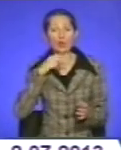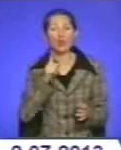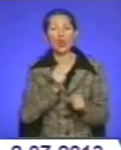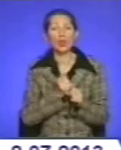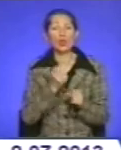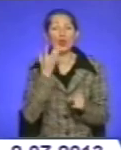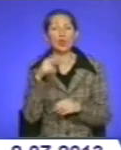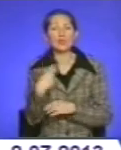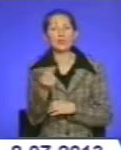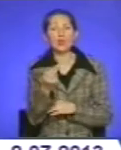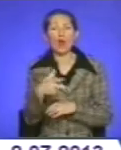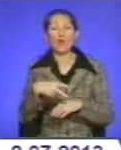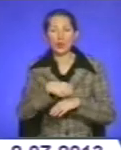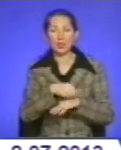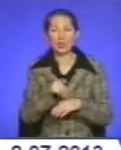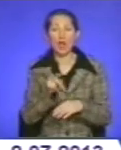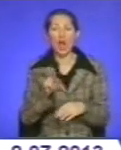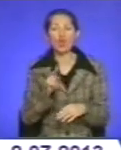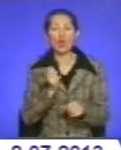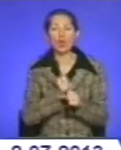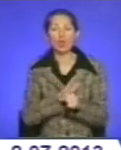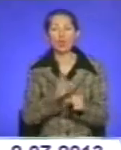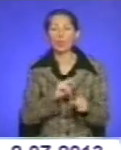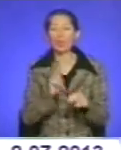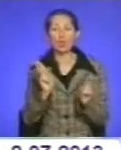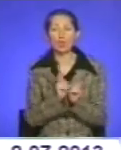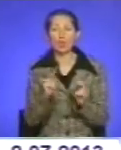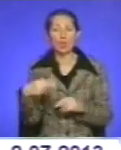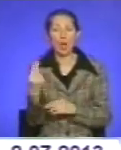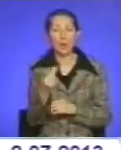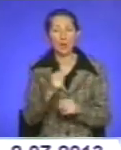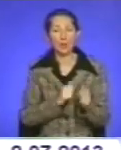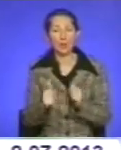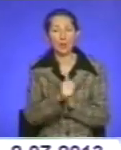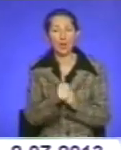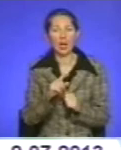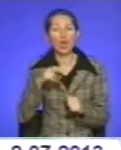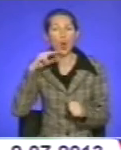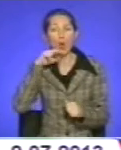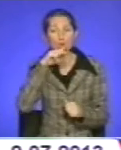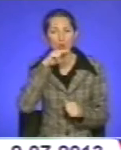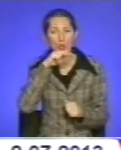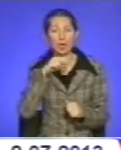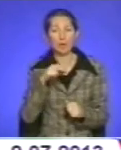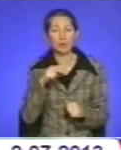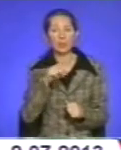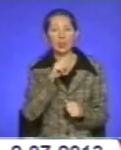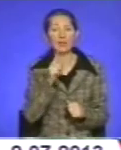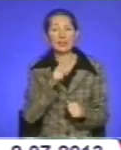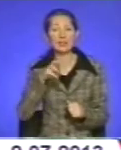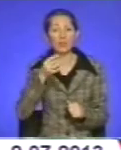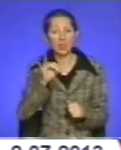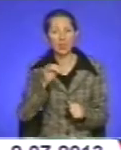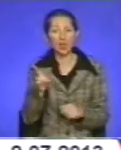небажаної зустрічі із земноводними? Далі у сюжеті. З отруйних змій на Тернопільщині водиться гадюка